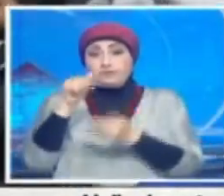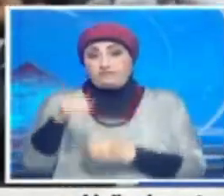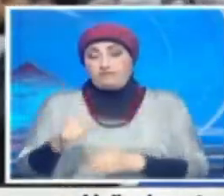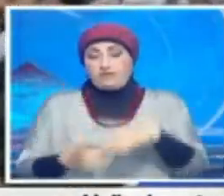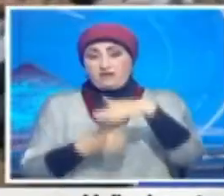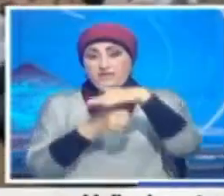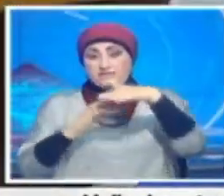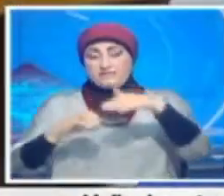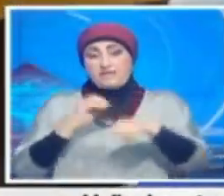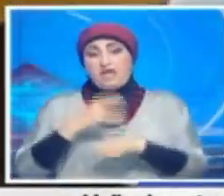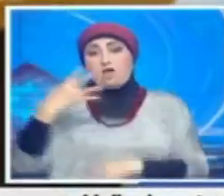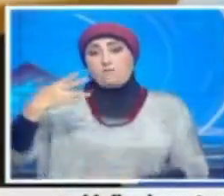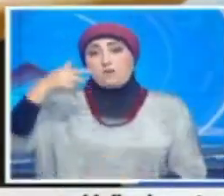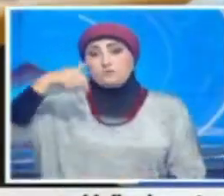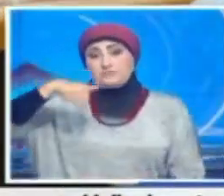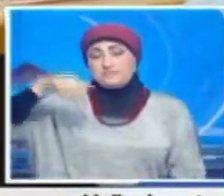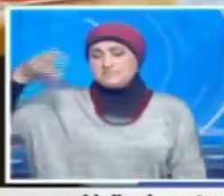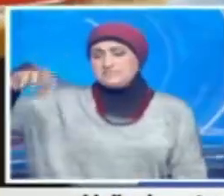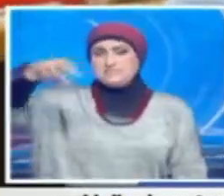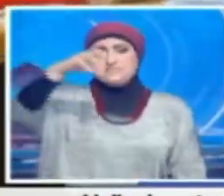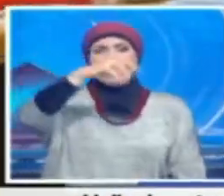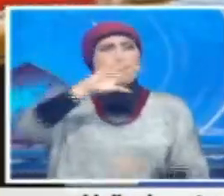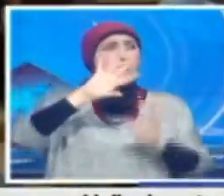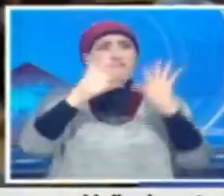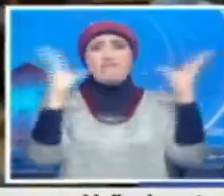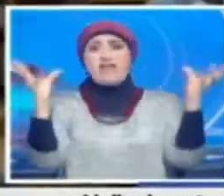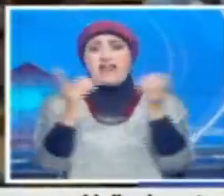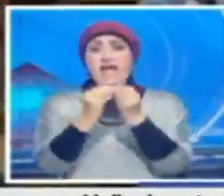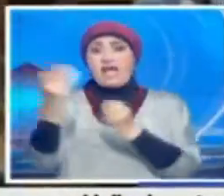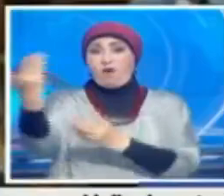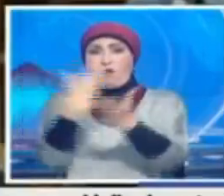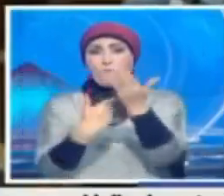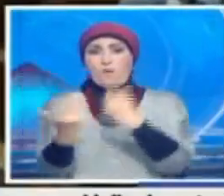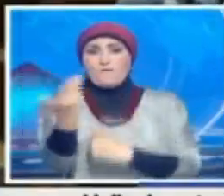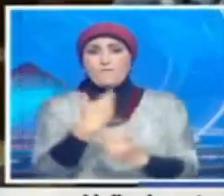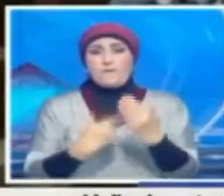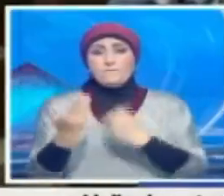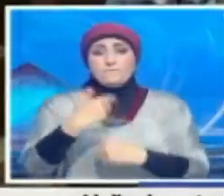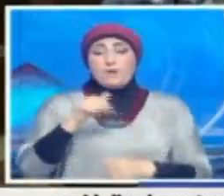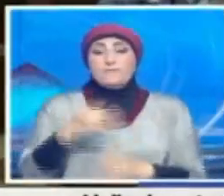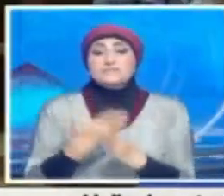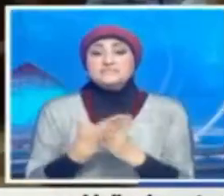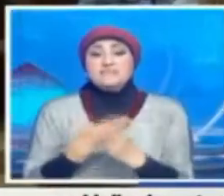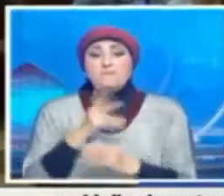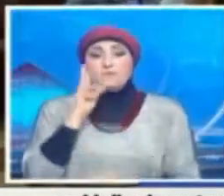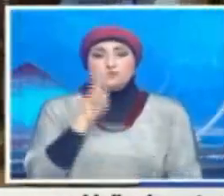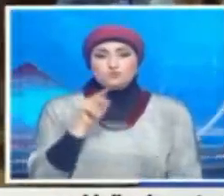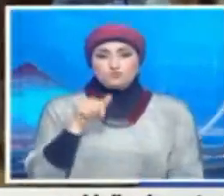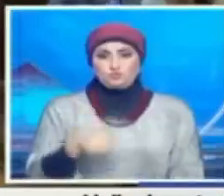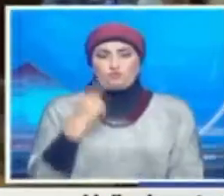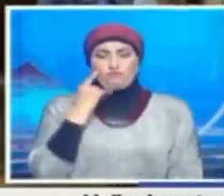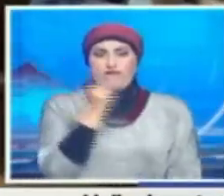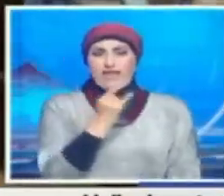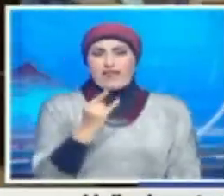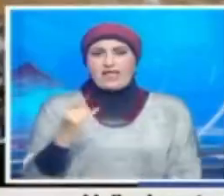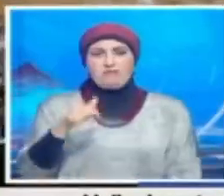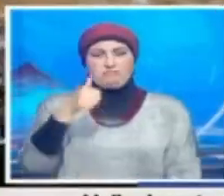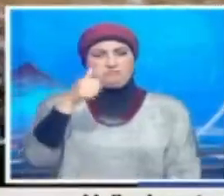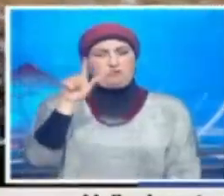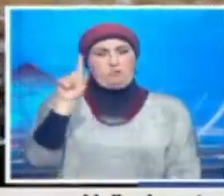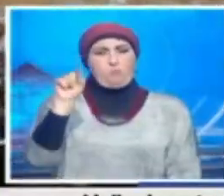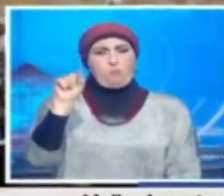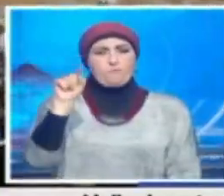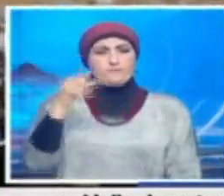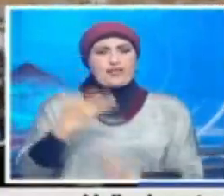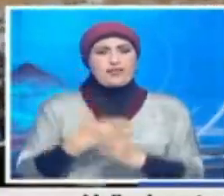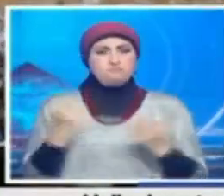يمثلون 64 دولة من مختلف دول العالم جاءوا إلى هنا ليشاهدوا هذا الصرح الأمني المتميز في